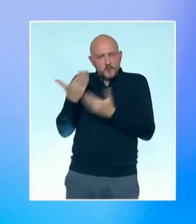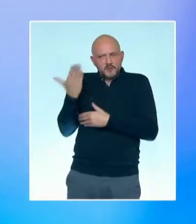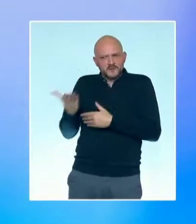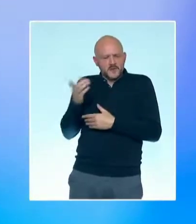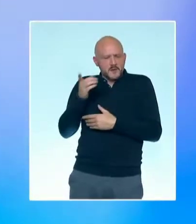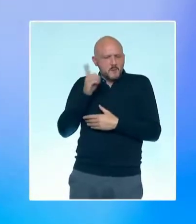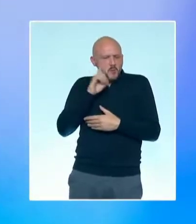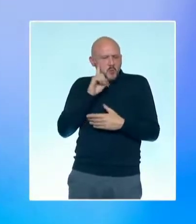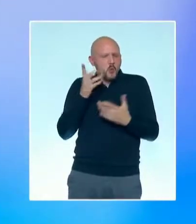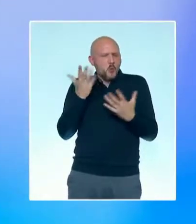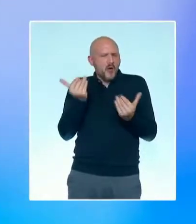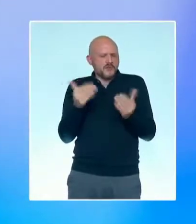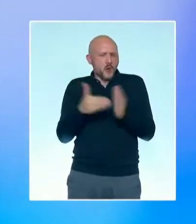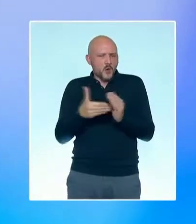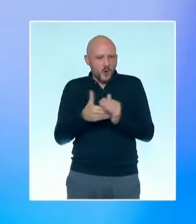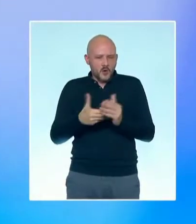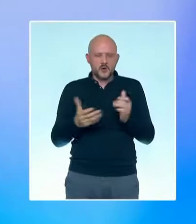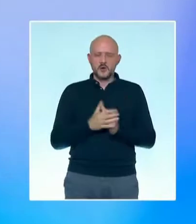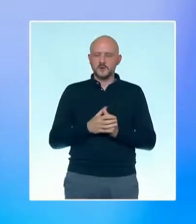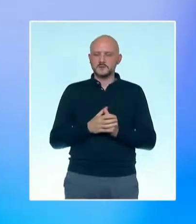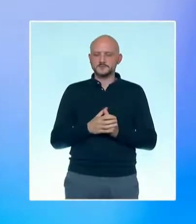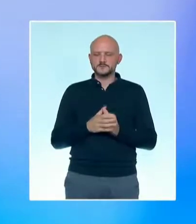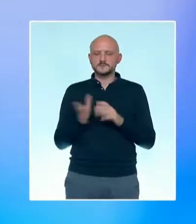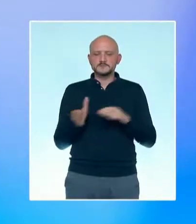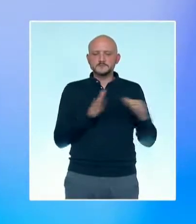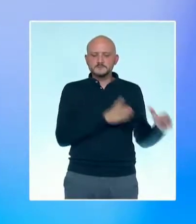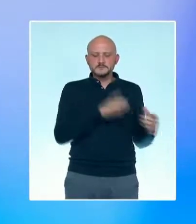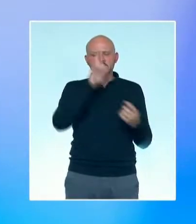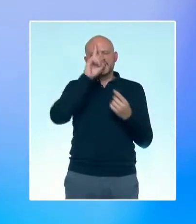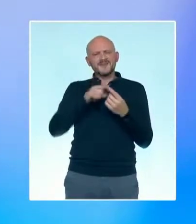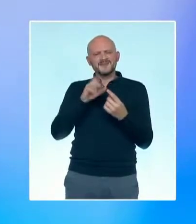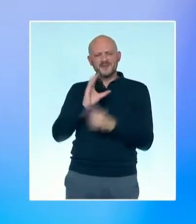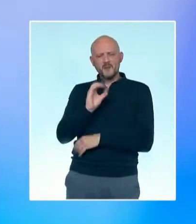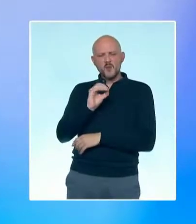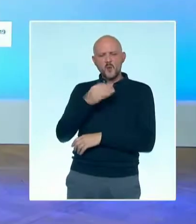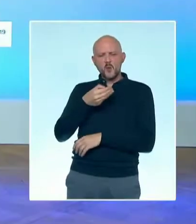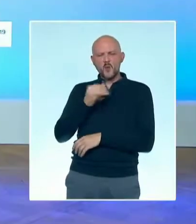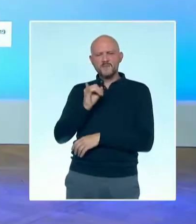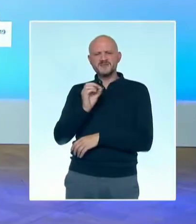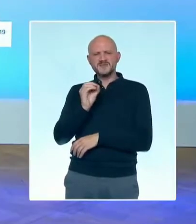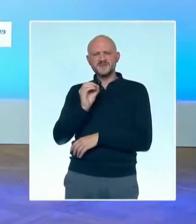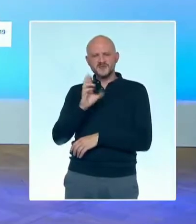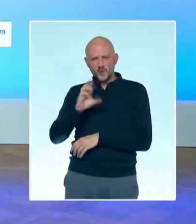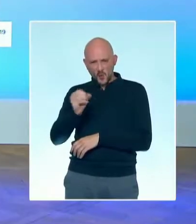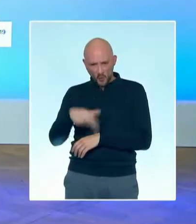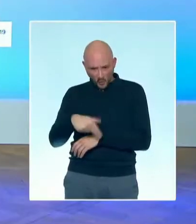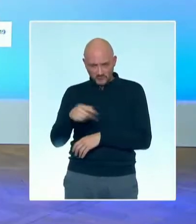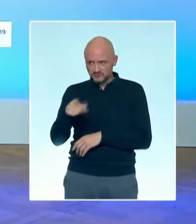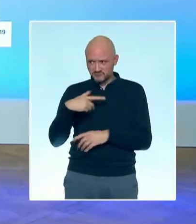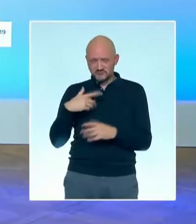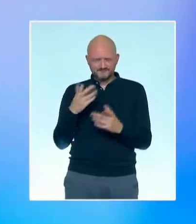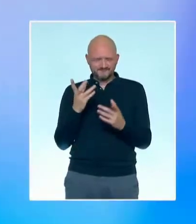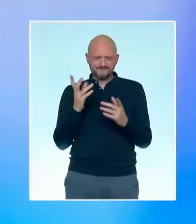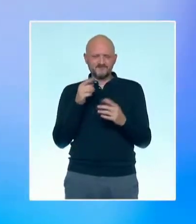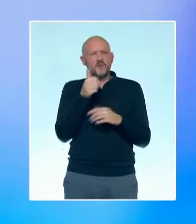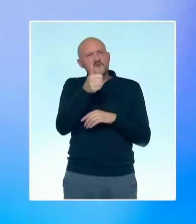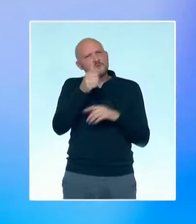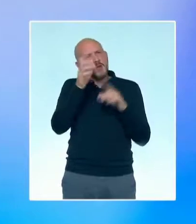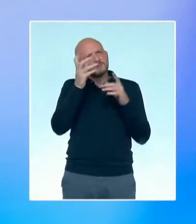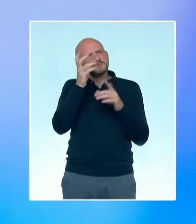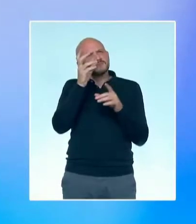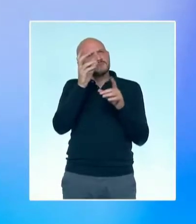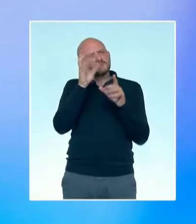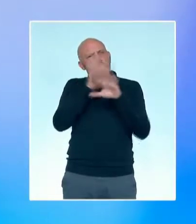Omicron, c'est pas très clair encore que vous avez été clair. Cela étant, on a le président du comité